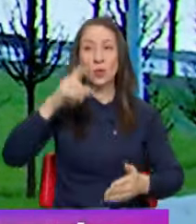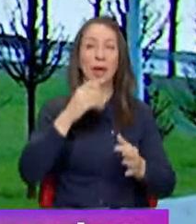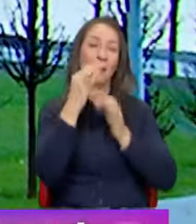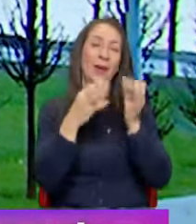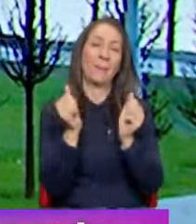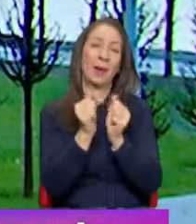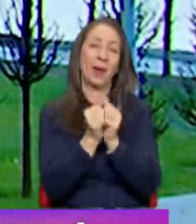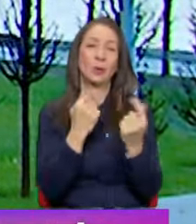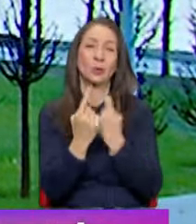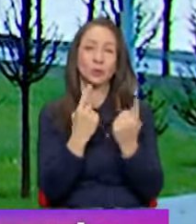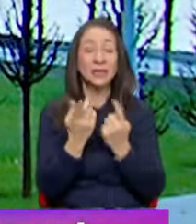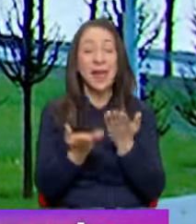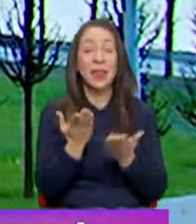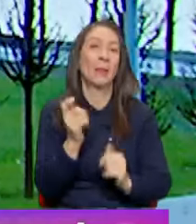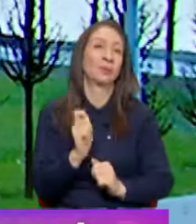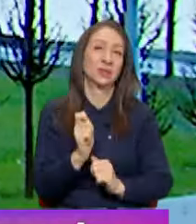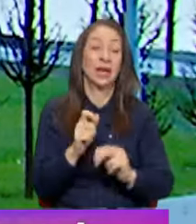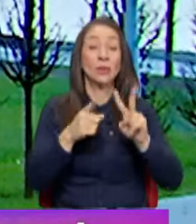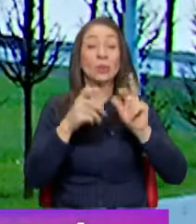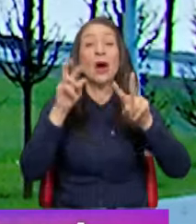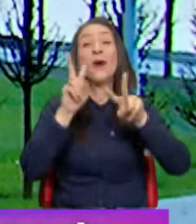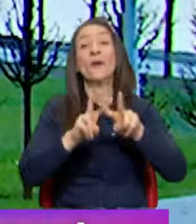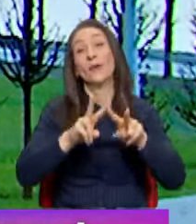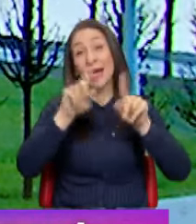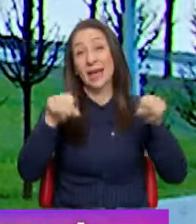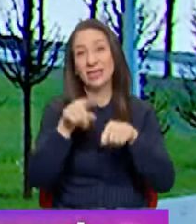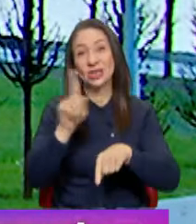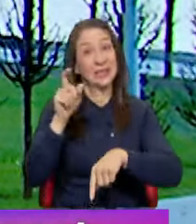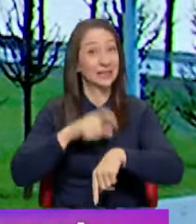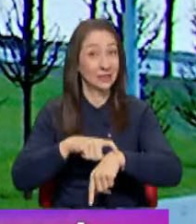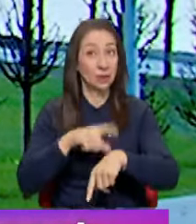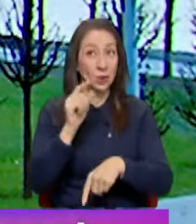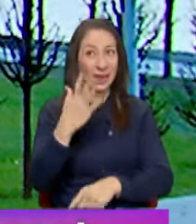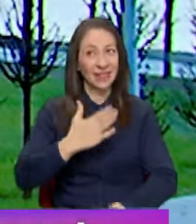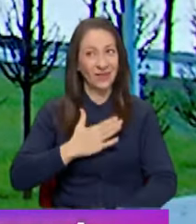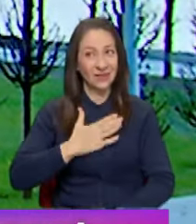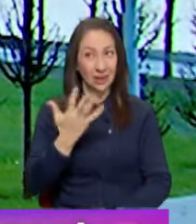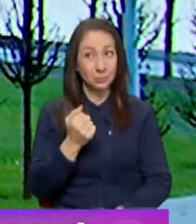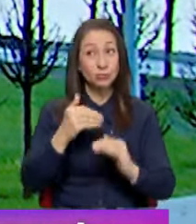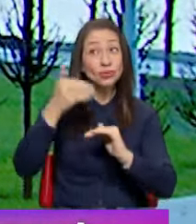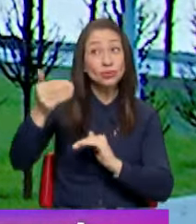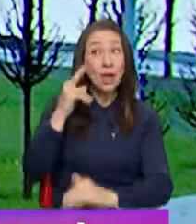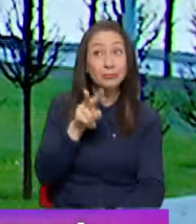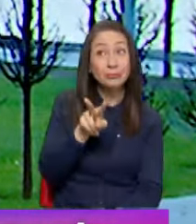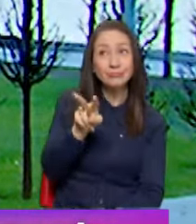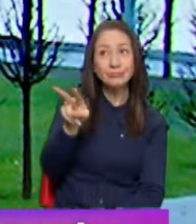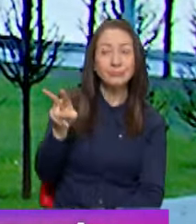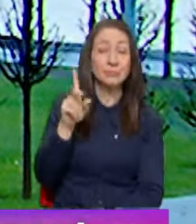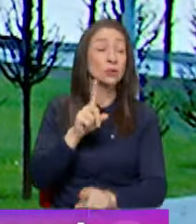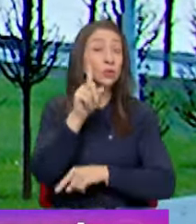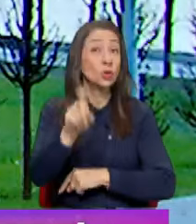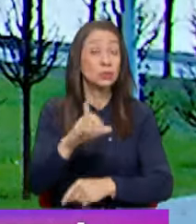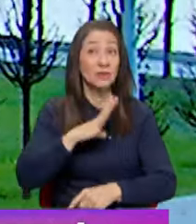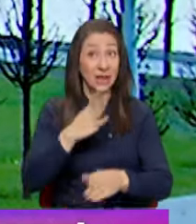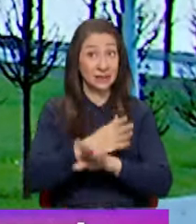birlikte konuşacağız değerlendireceğiz now ekranlarında çalar saatte şöyle bir soluklanalım dışarıya bakalım Bir de sorumuz var